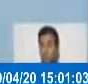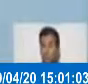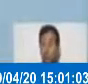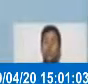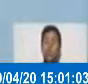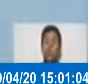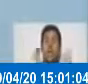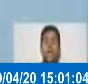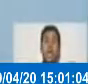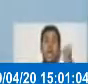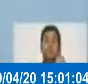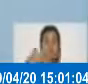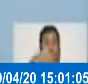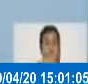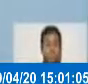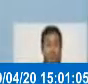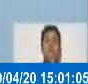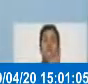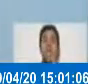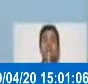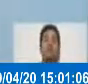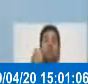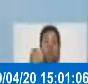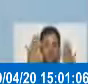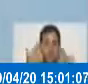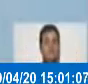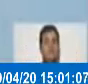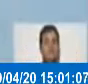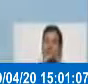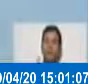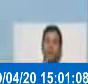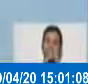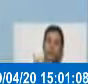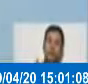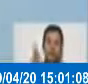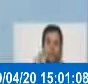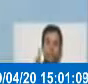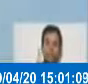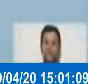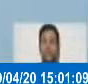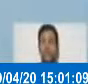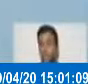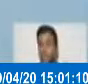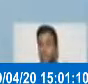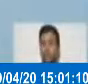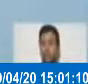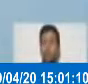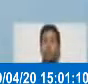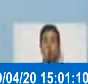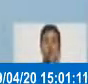এবং এ পর্যন্ত সুস্থ হয়েছেন 150 জন। আমি এখানে উল্লেখ করতে চাই যে আমাদের বেশিরভাগ